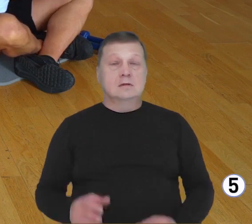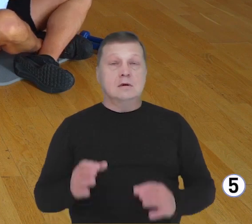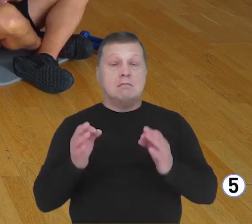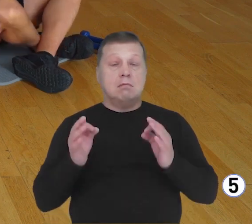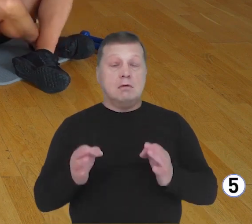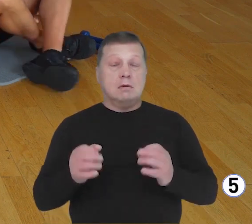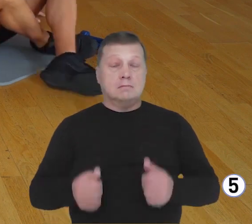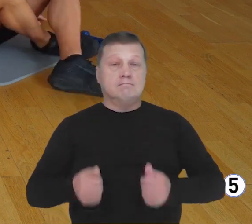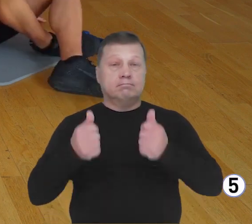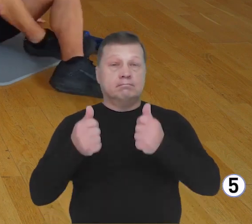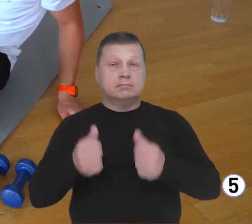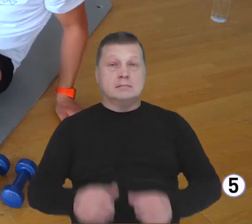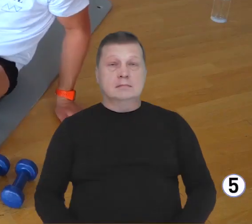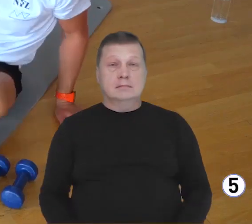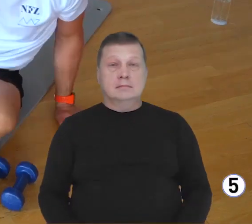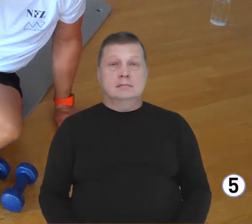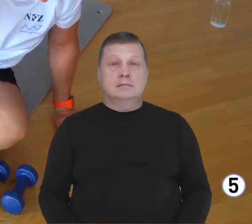Przechodzimy do pozycji stojącej.